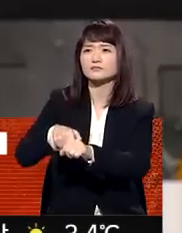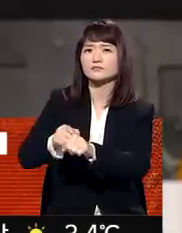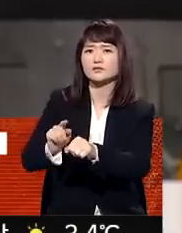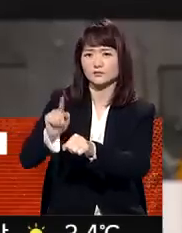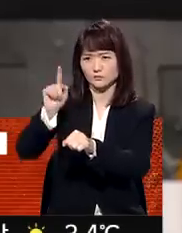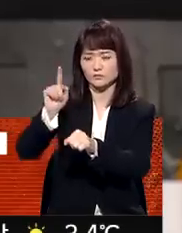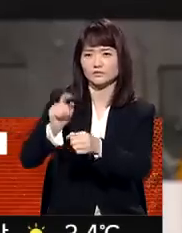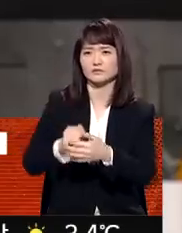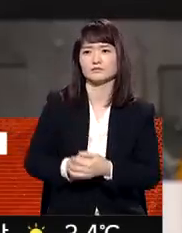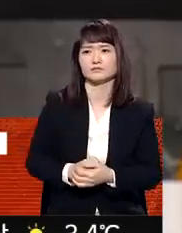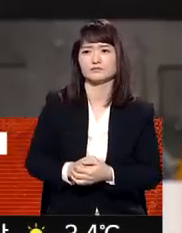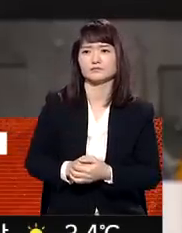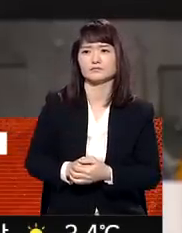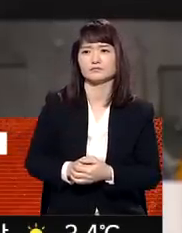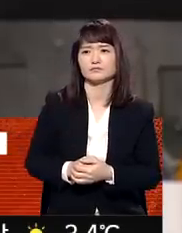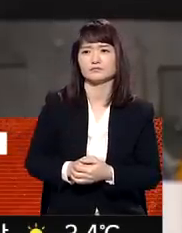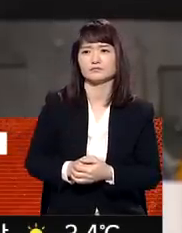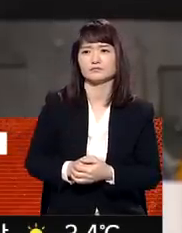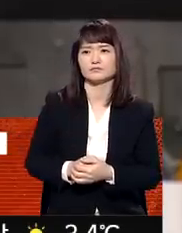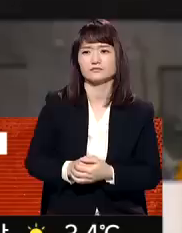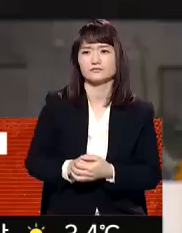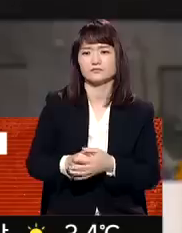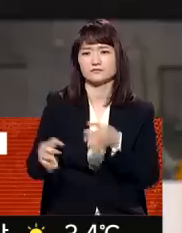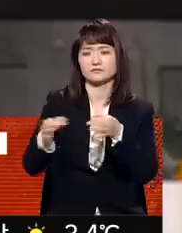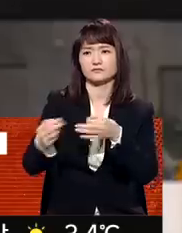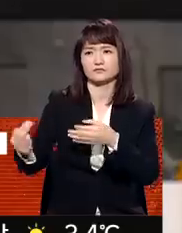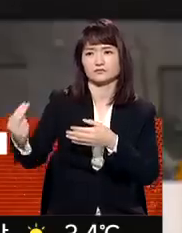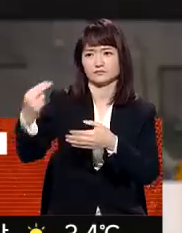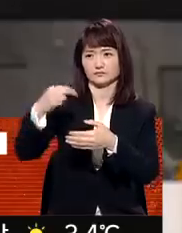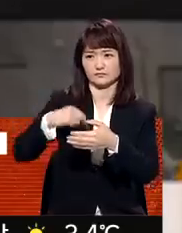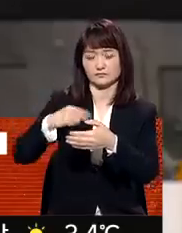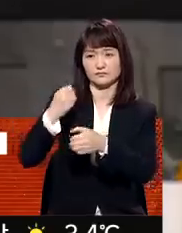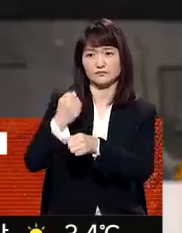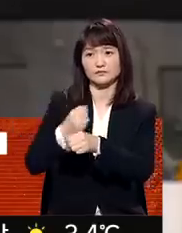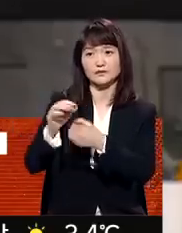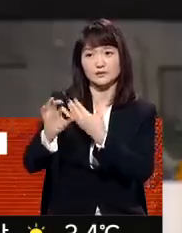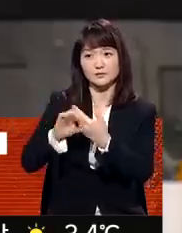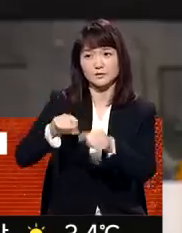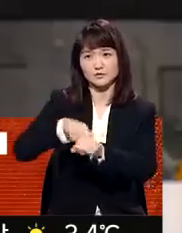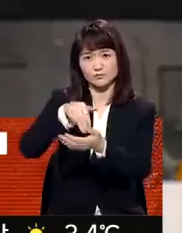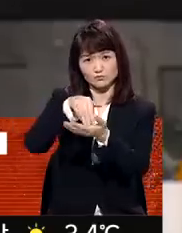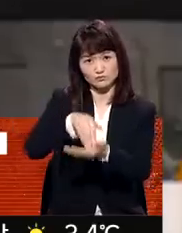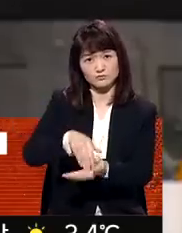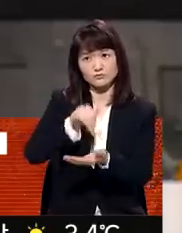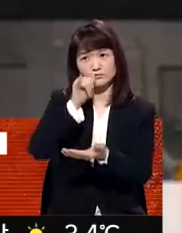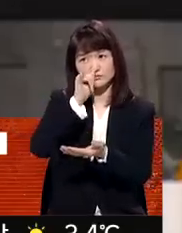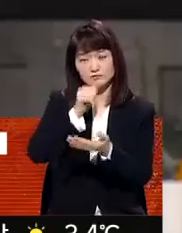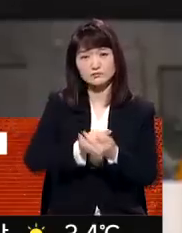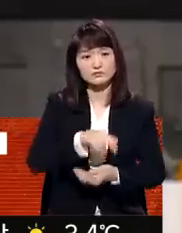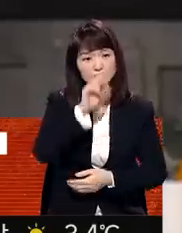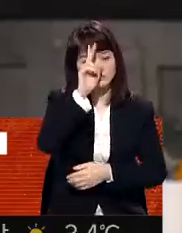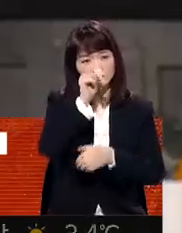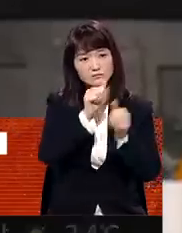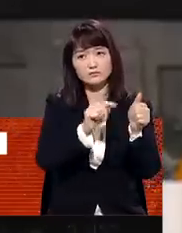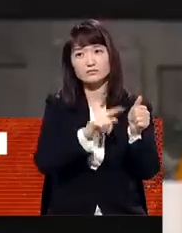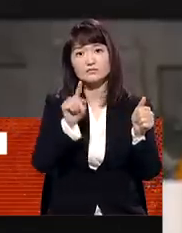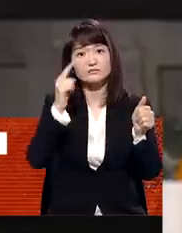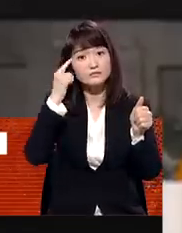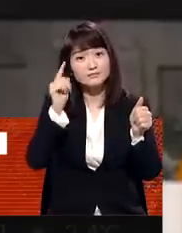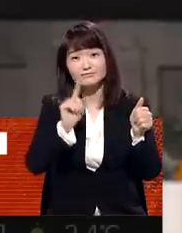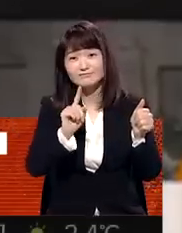물론 애매하긴 한데 아마 주거의 평온을 해왔다고 본다면 강하게 처벌받을 수도 있다라고 하는데 모르겠습니다 박 변호사님 생각은